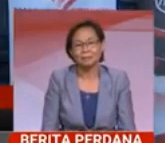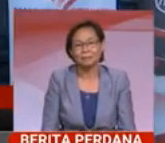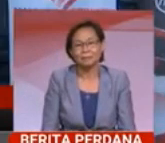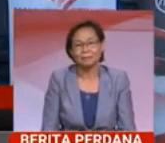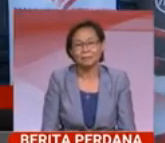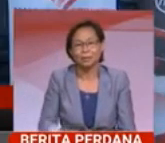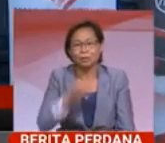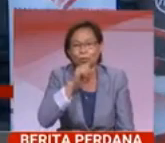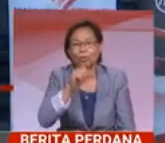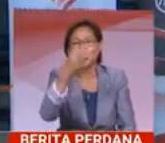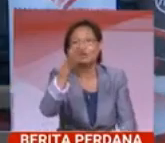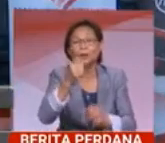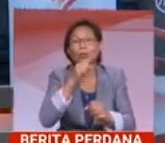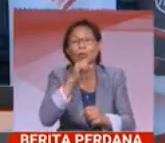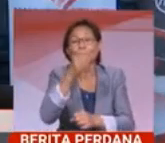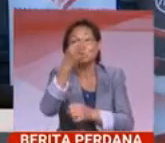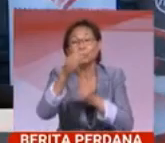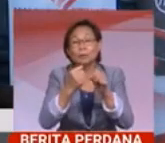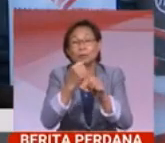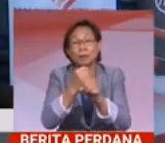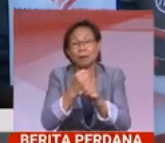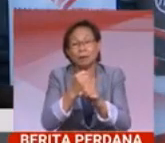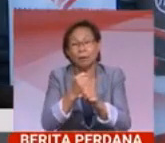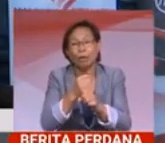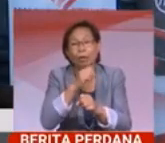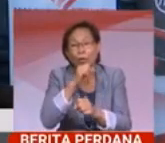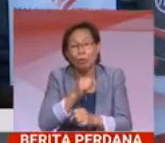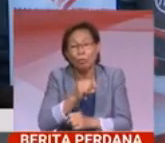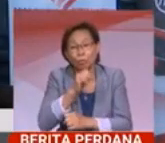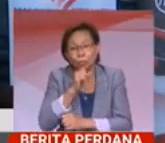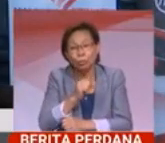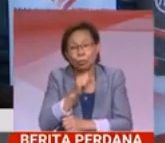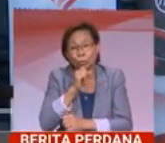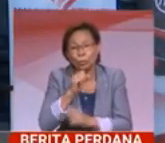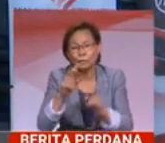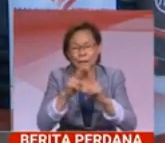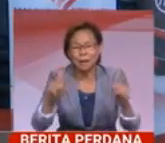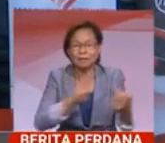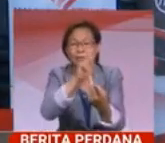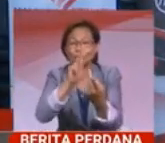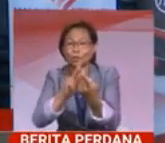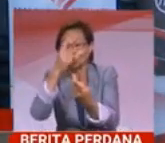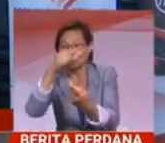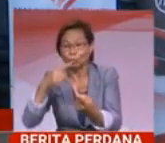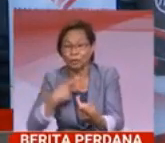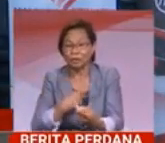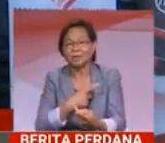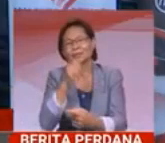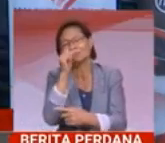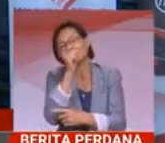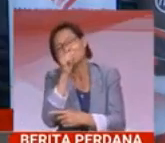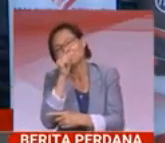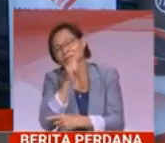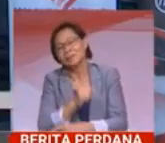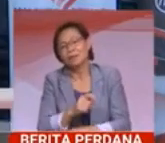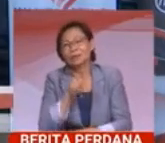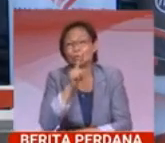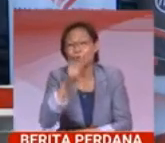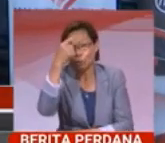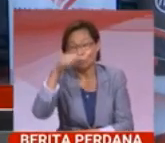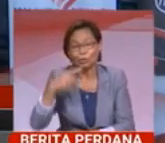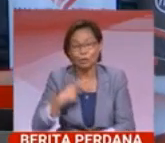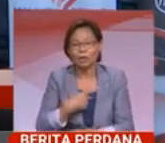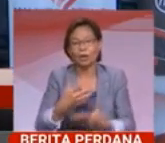umum 15 maumu yang sangat saya orang itu umumnya sangat sangat sesuai untuk itu sebenarnya untuk cite